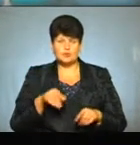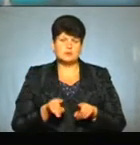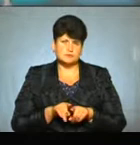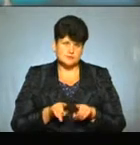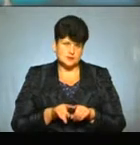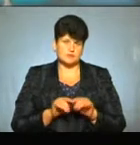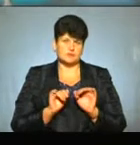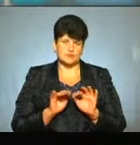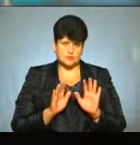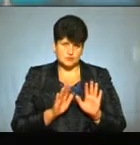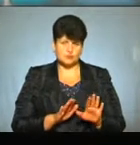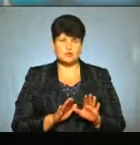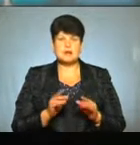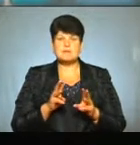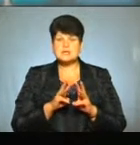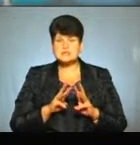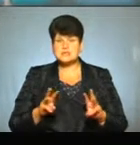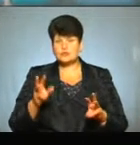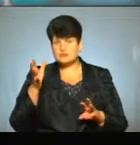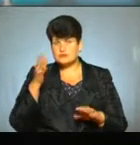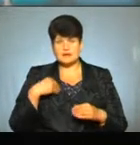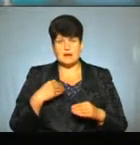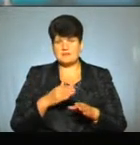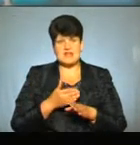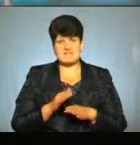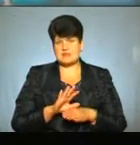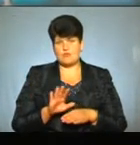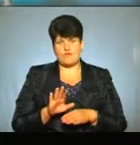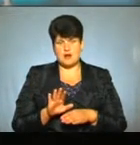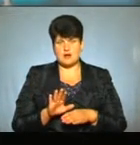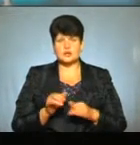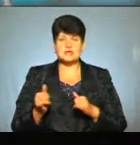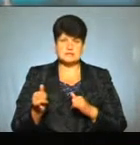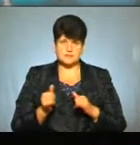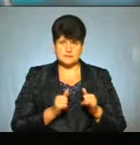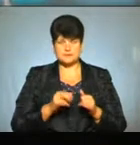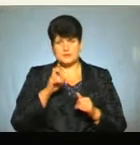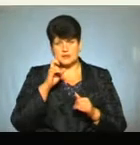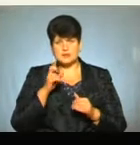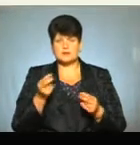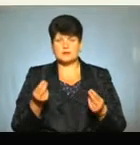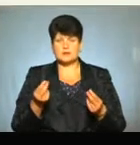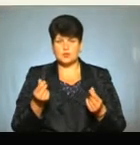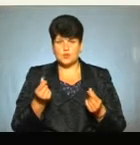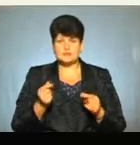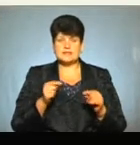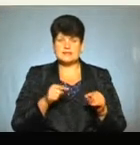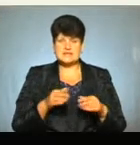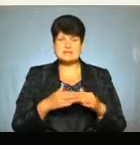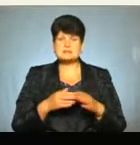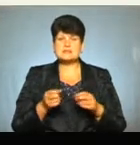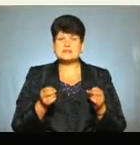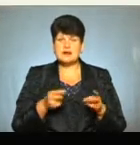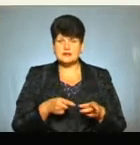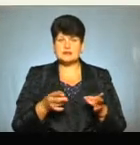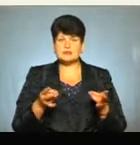ж сама була процедура, і Міністерство освіти нам не відмовляло, тобто забезпечувало державними коштами ті